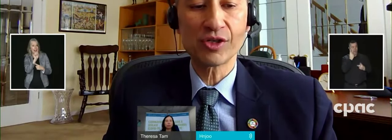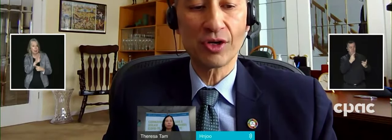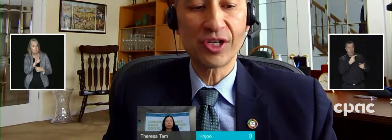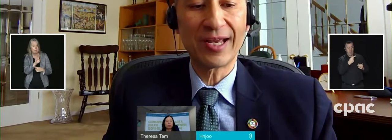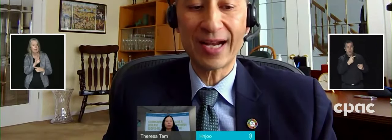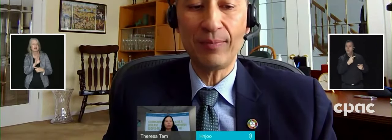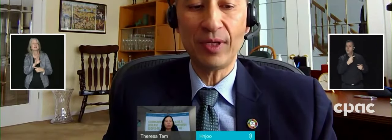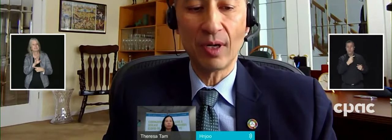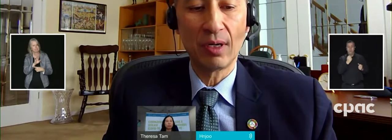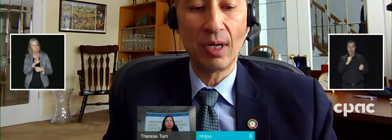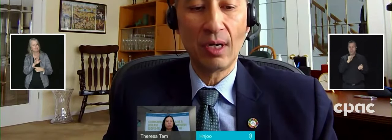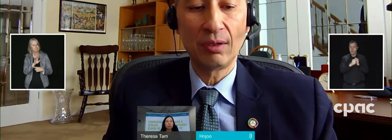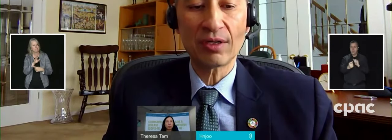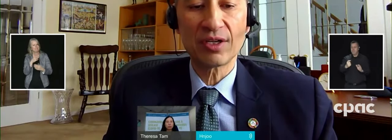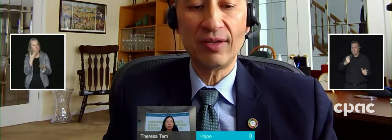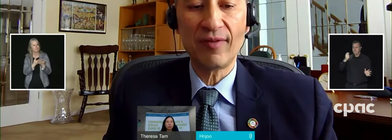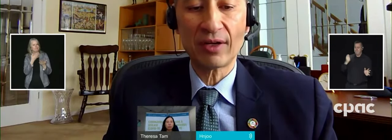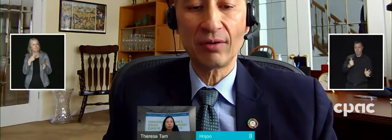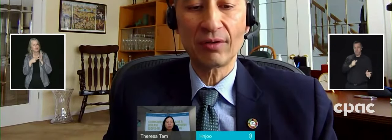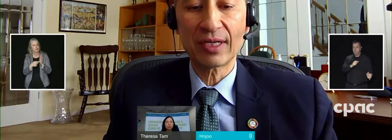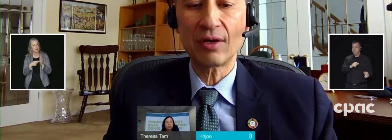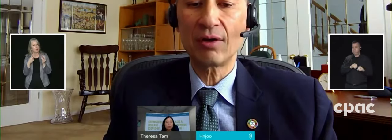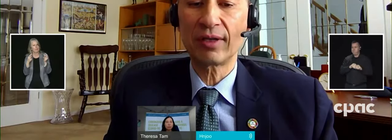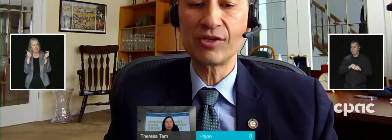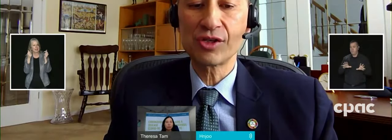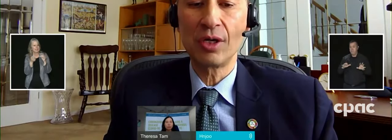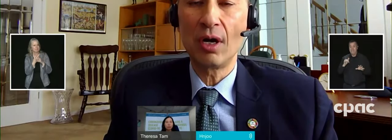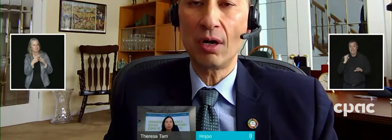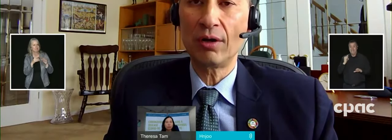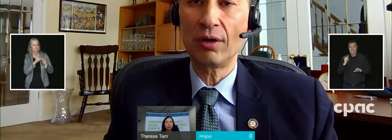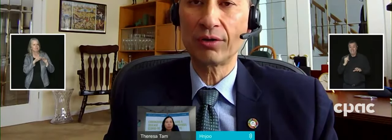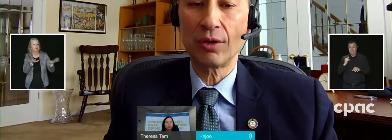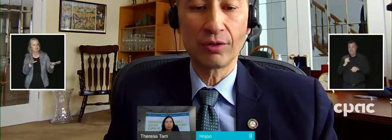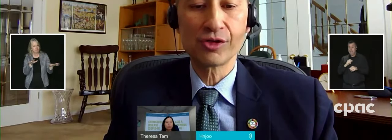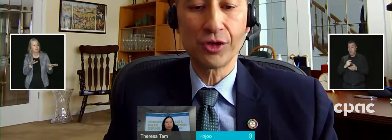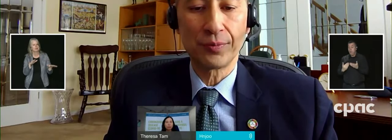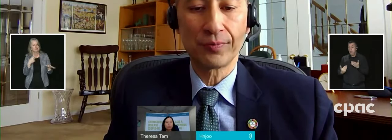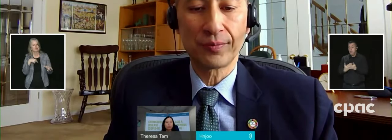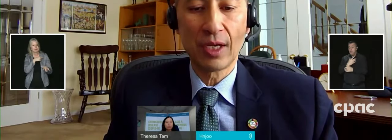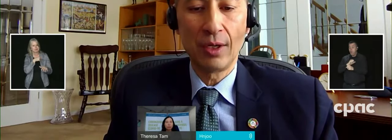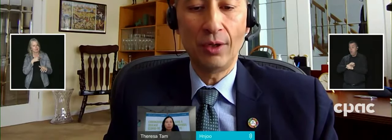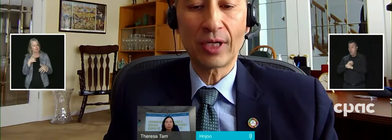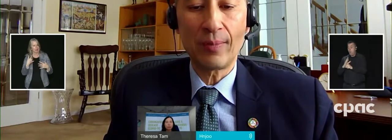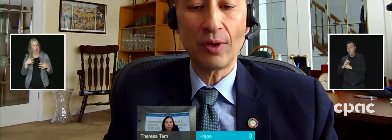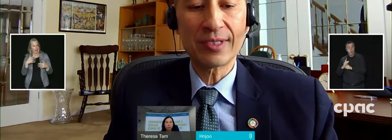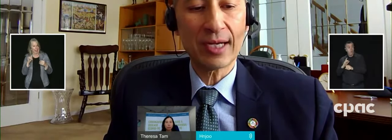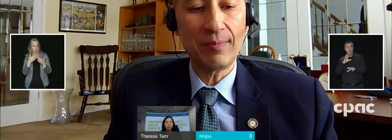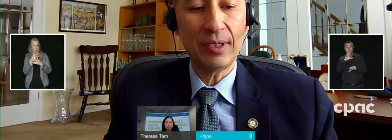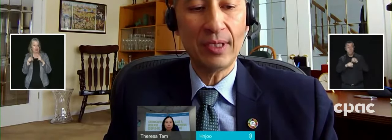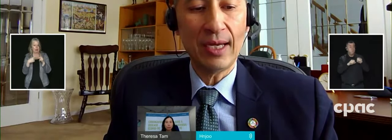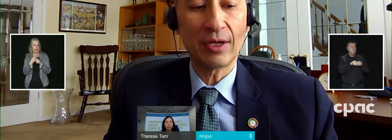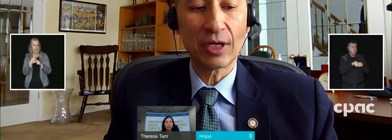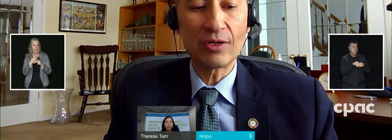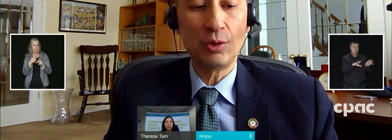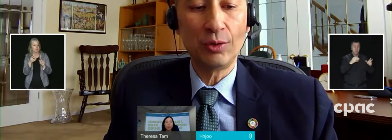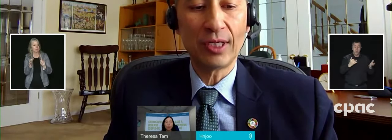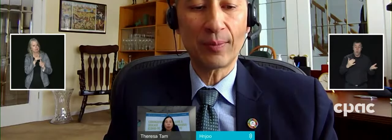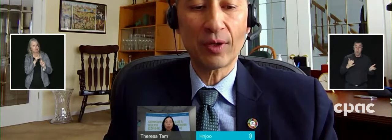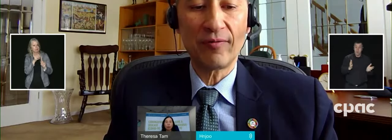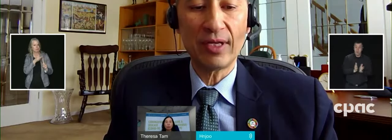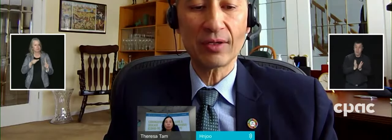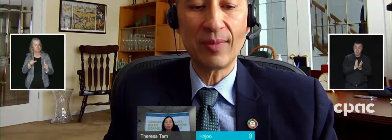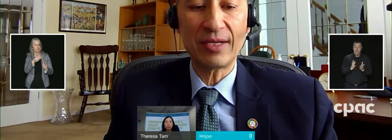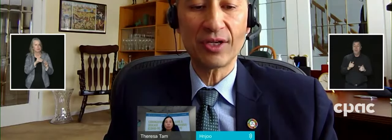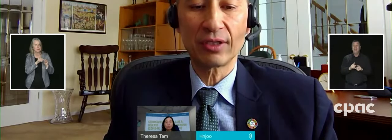situation peut changer rapidement lorsque des variants très contagieux entrent en jeu. Une réponse rapide et résolue